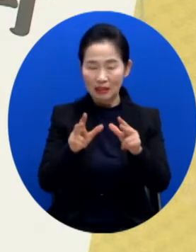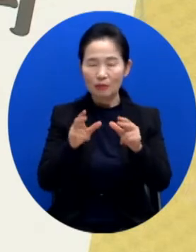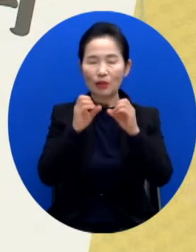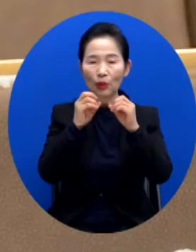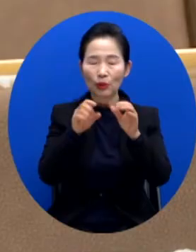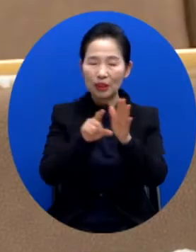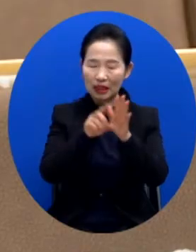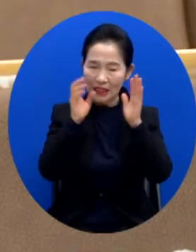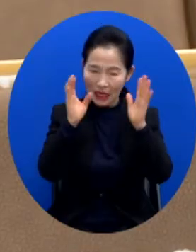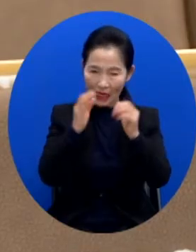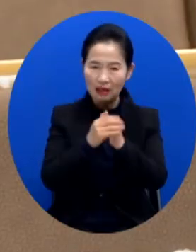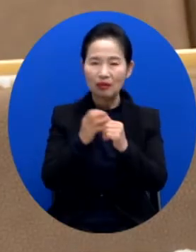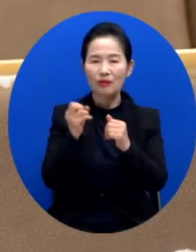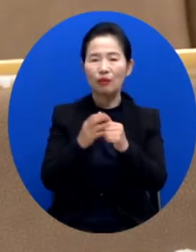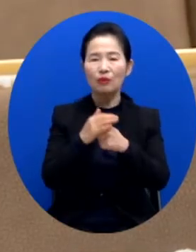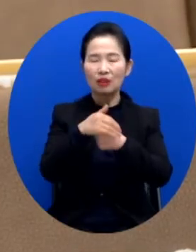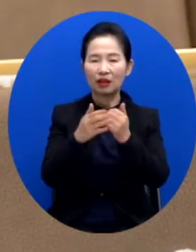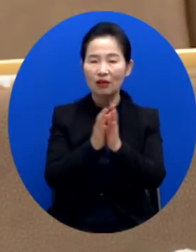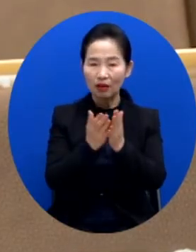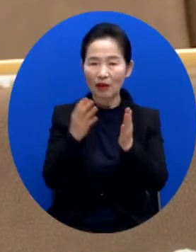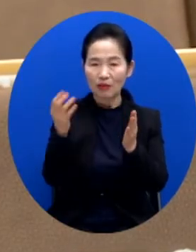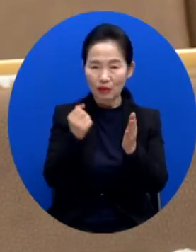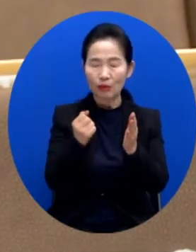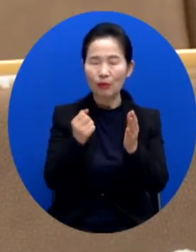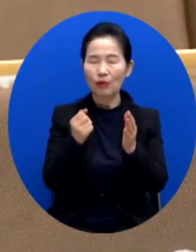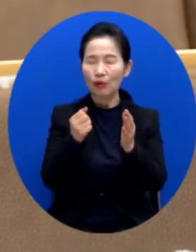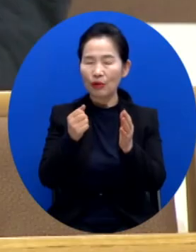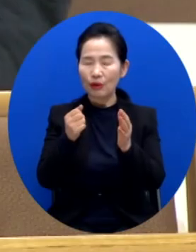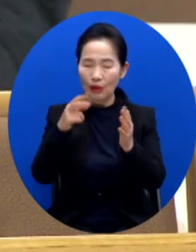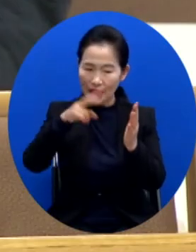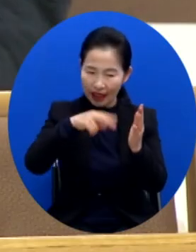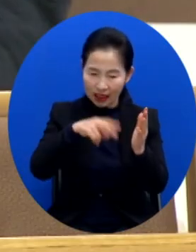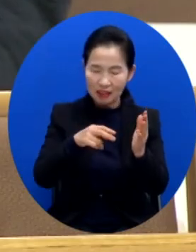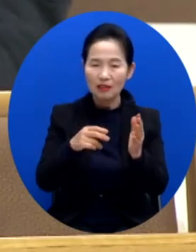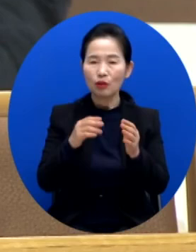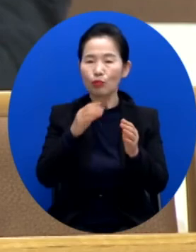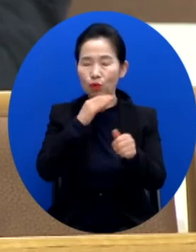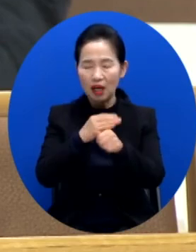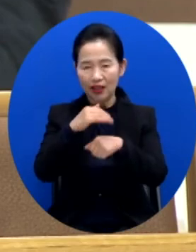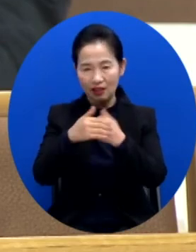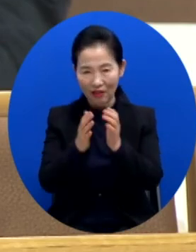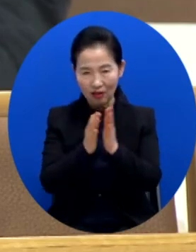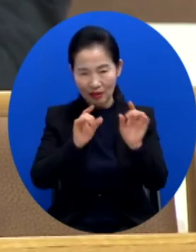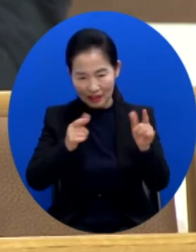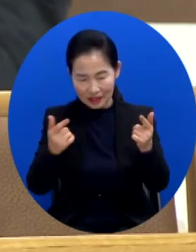성경으로 있는 북한 선교 등 20여 권의 선교 관련 책을 집필해 씁니다